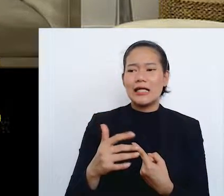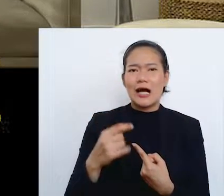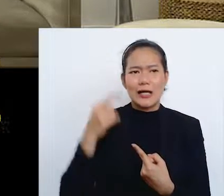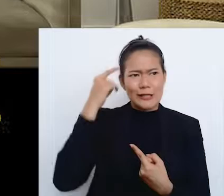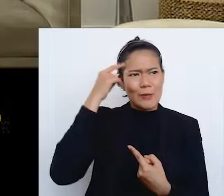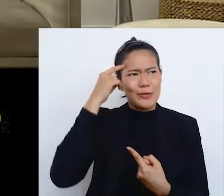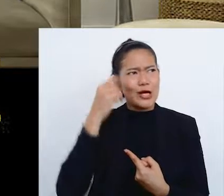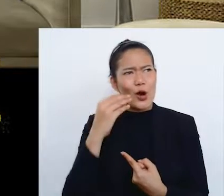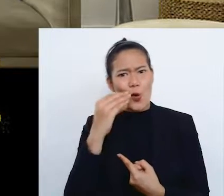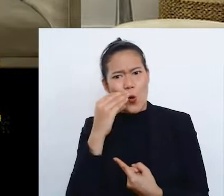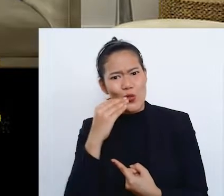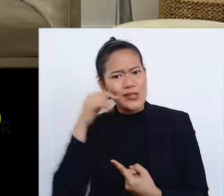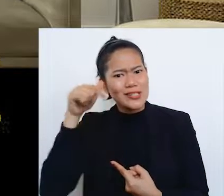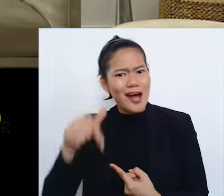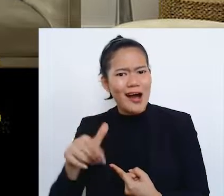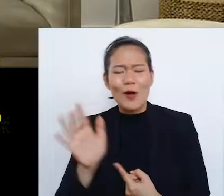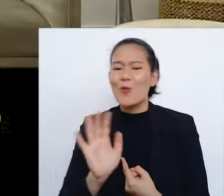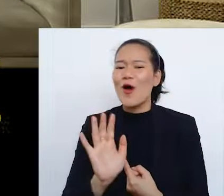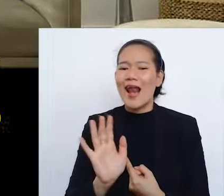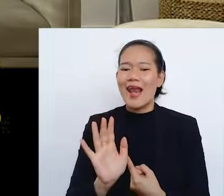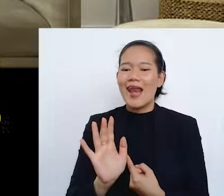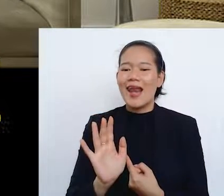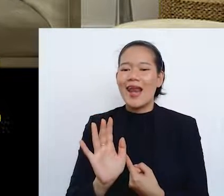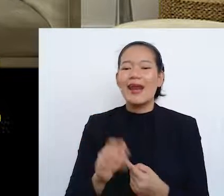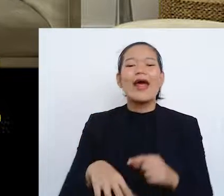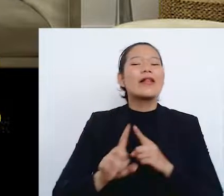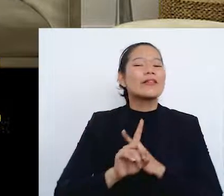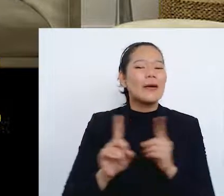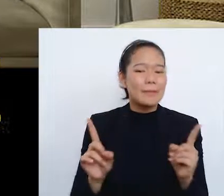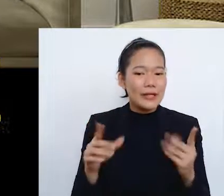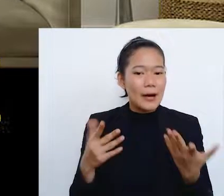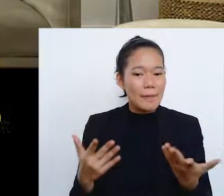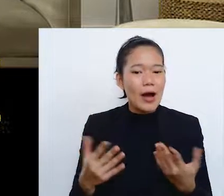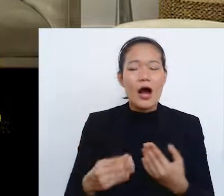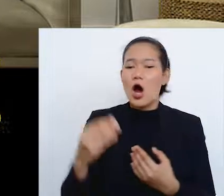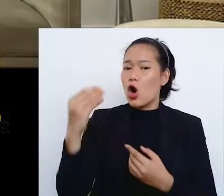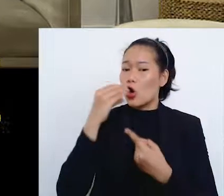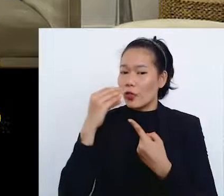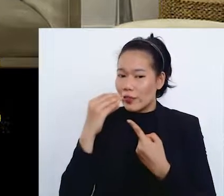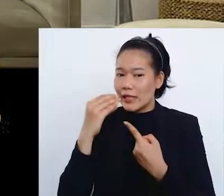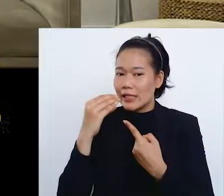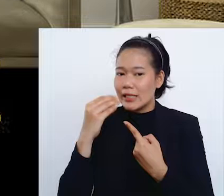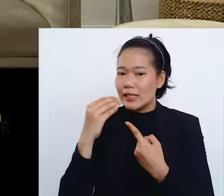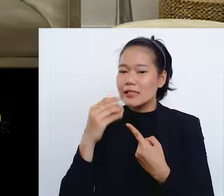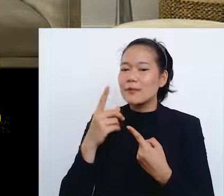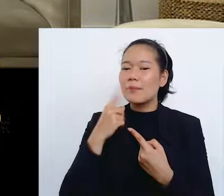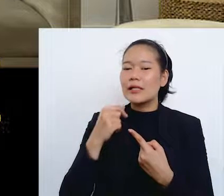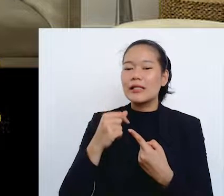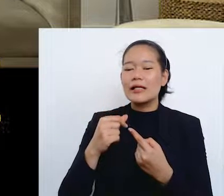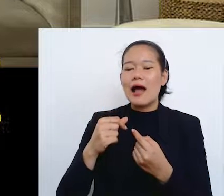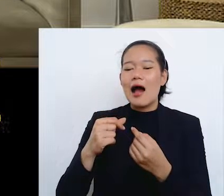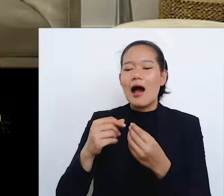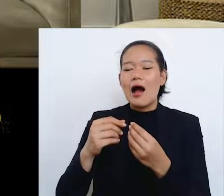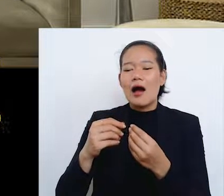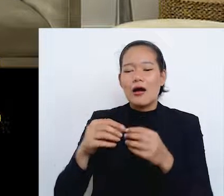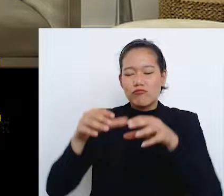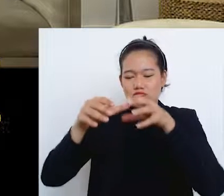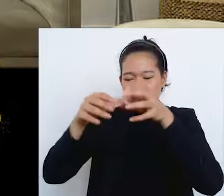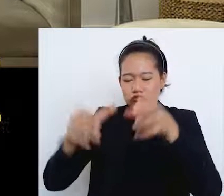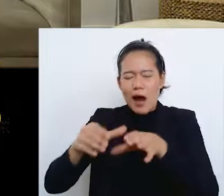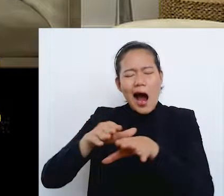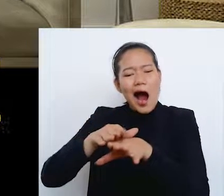di dalam bayangan kita pada saat ini, saudara. Tetapi roti mana ini bentuknya itu